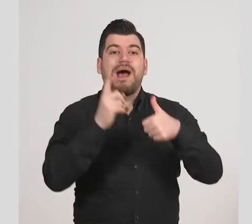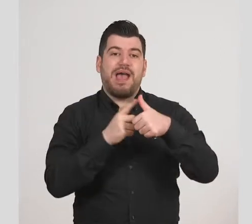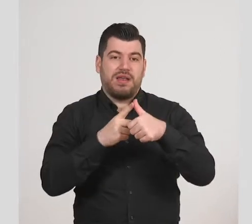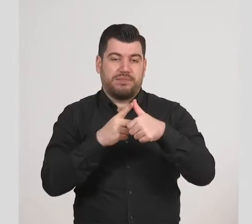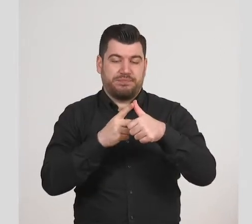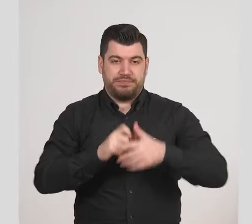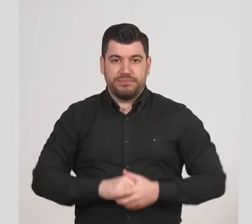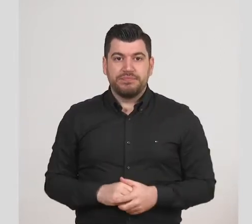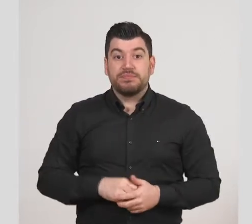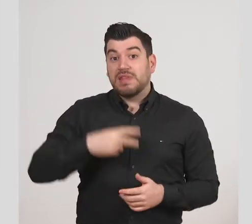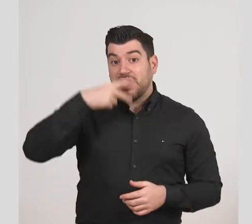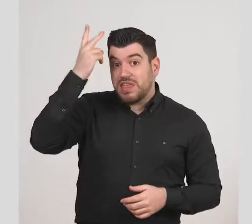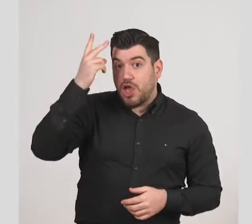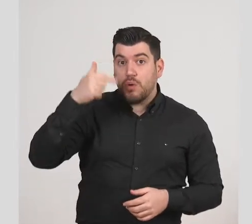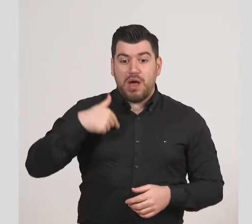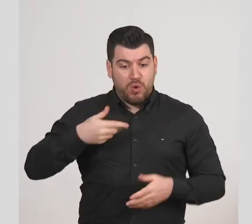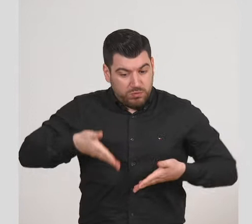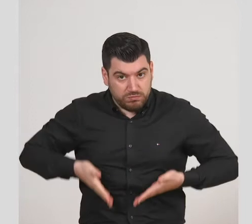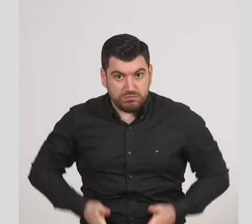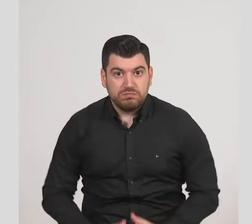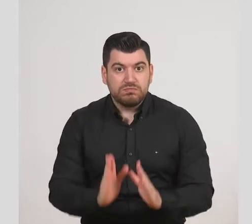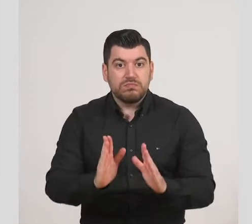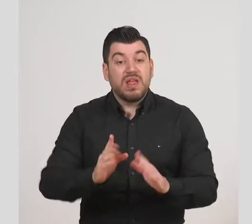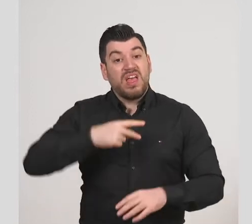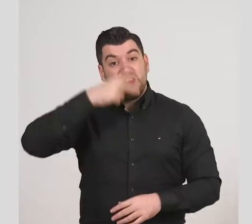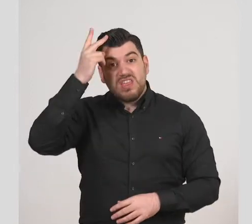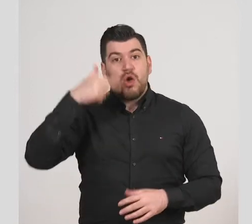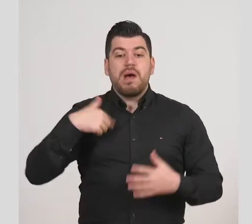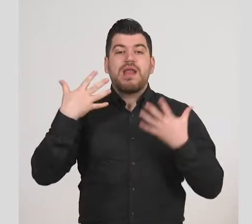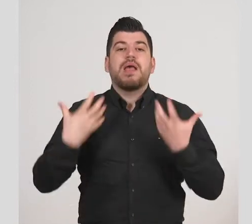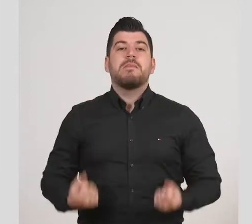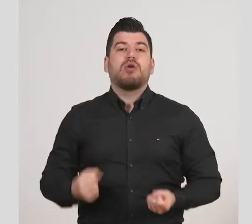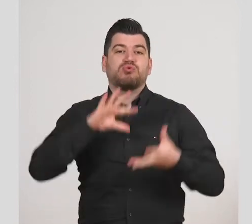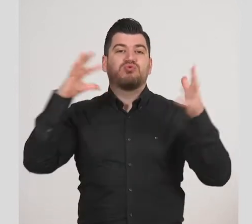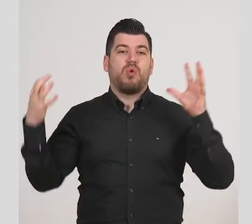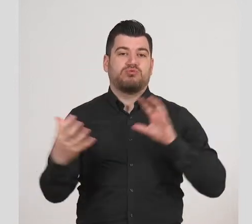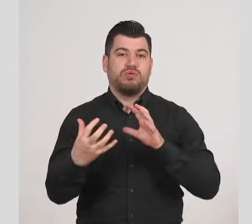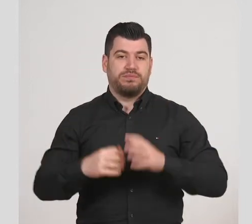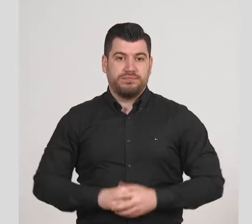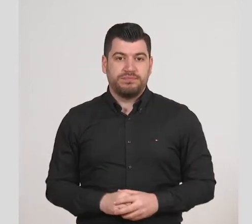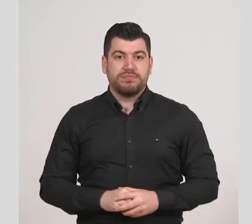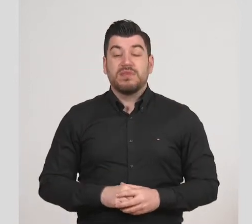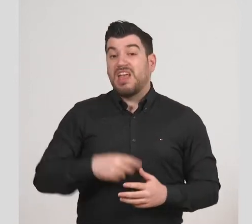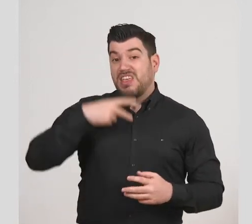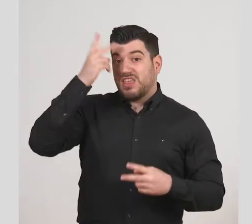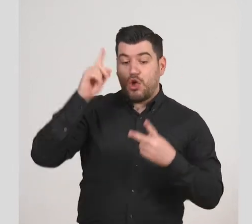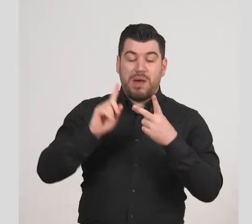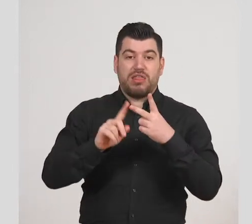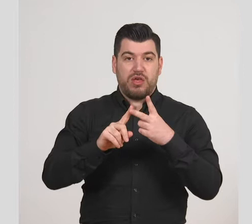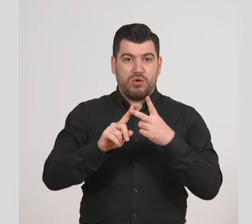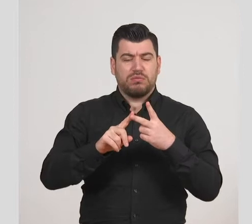1 λέει «Δικαιούμαι να έρθω στη ζωή, δικαιούμαι να υπάρξω». Το δικαίωμα νούμερο